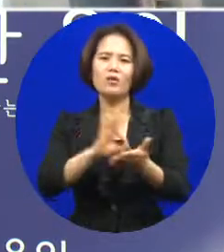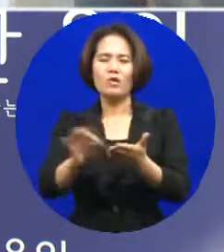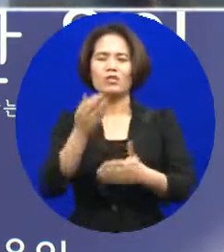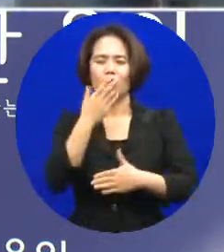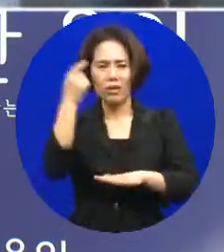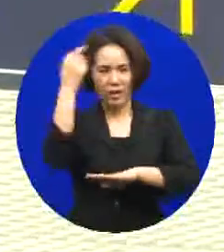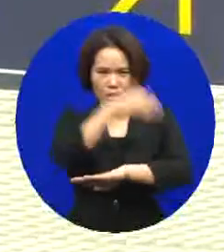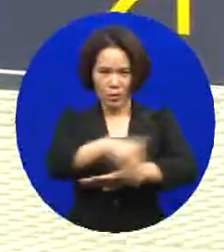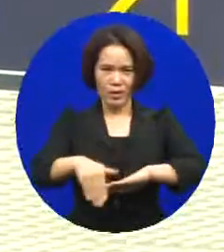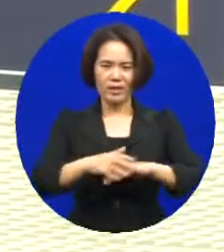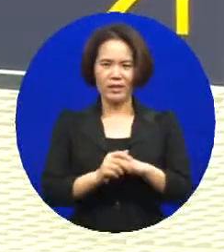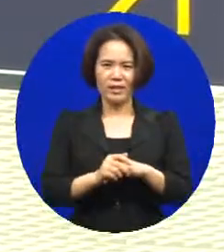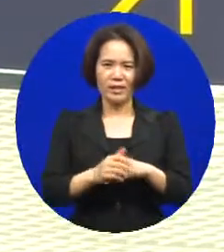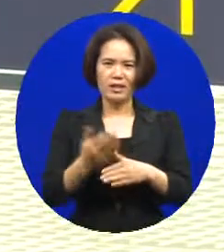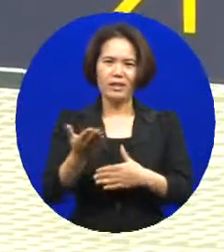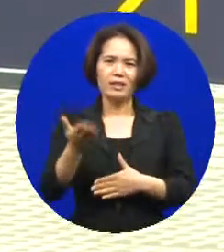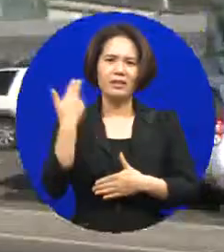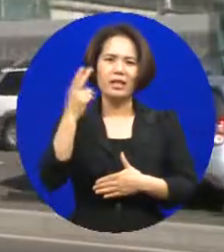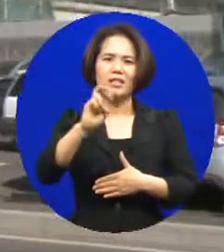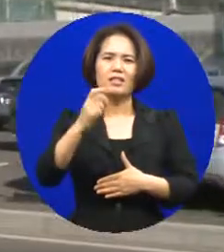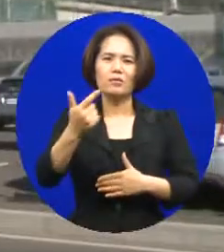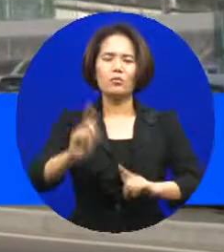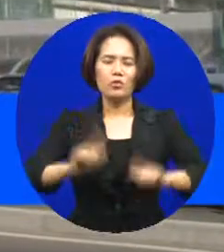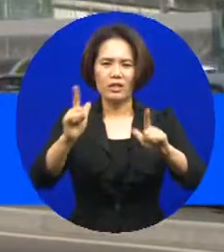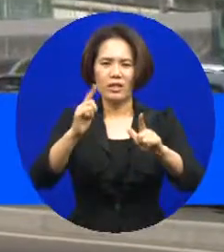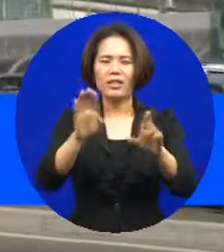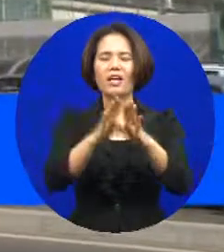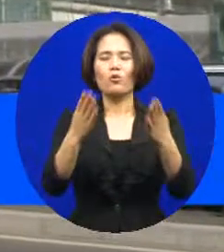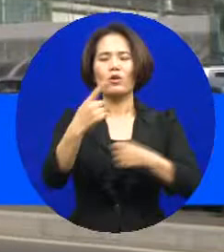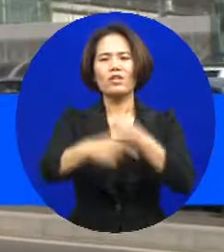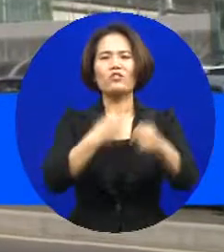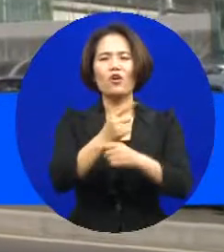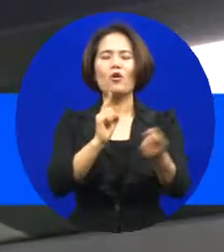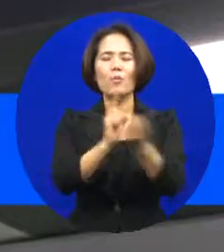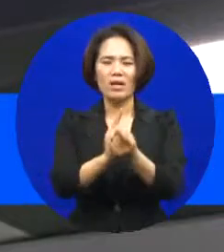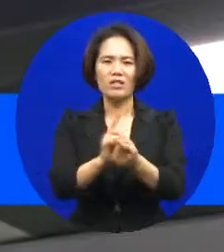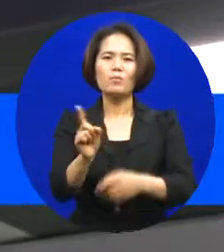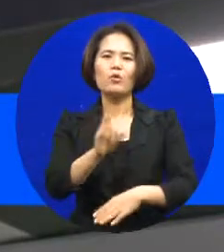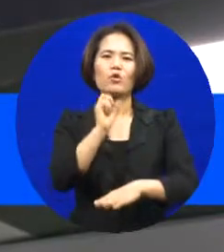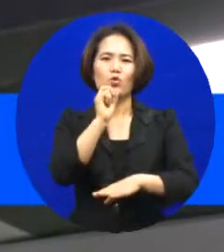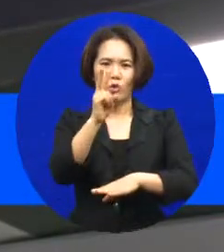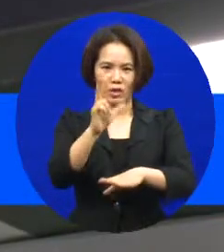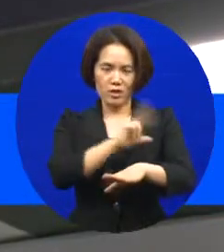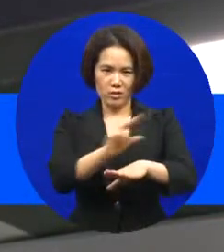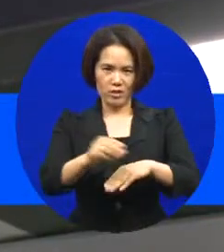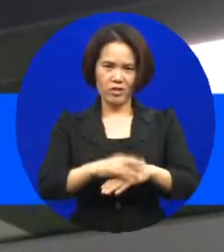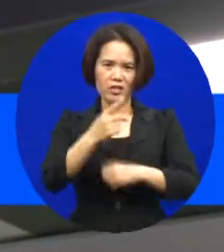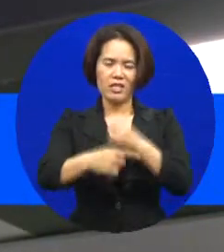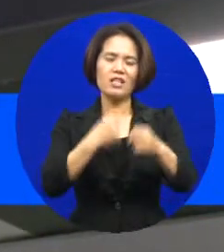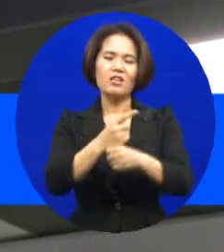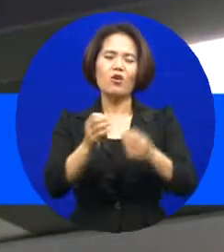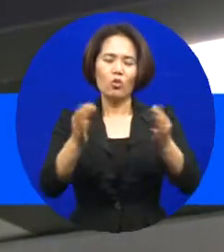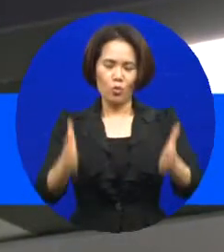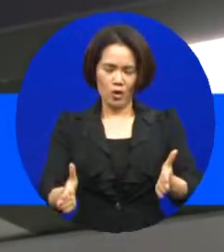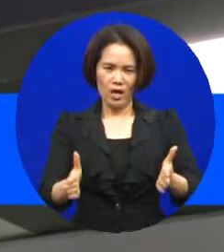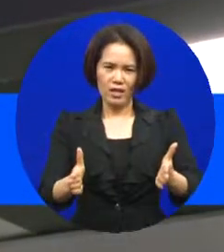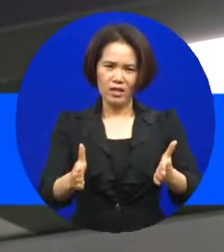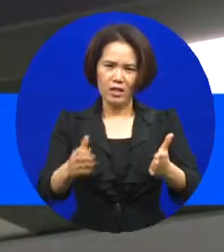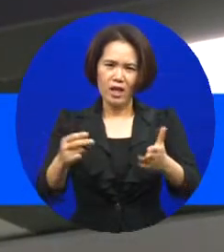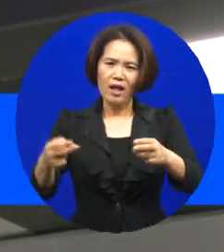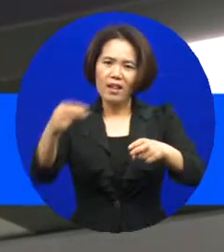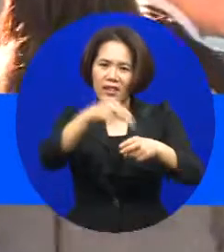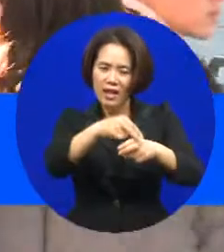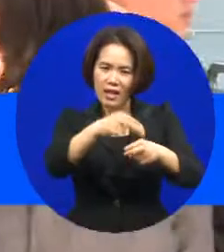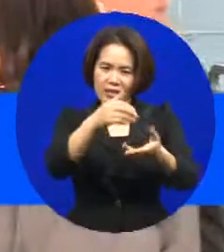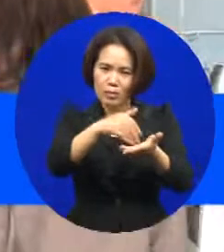방침입니다. 지난 26일 개통 1주년을 맞은 용인 경전철. 1년간 경전철 이용객 수는